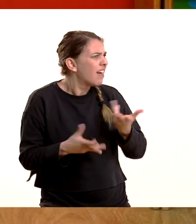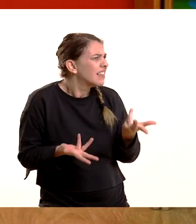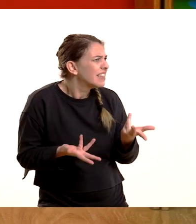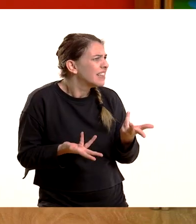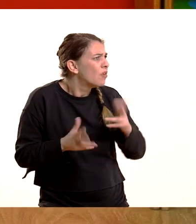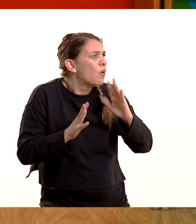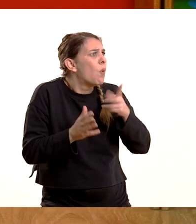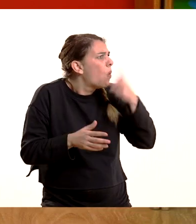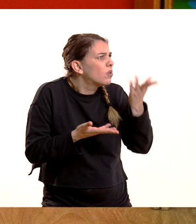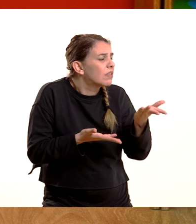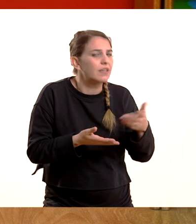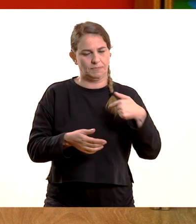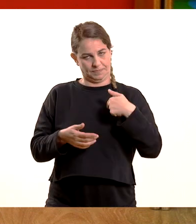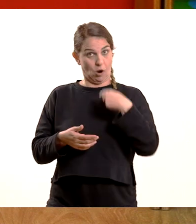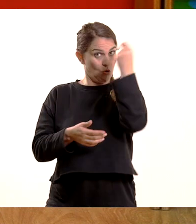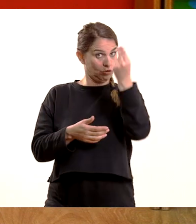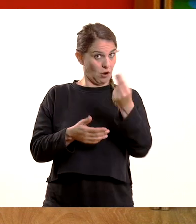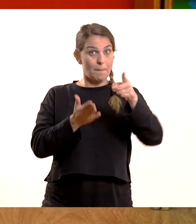«Ό,τι ζωγραφίζω με αυτό το πινέλο,